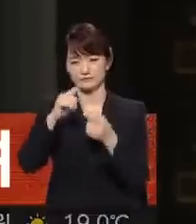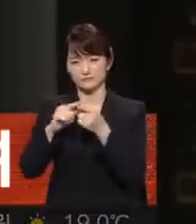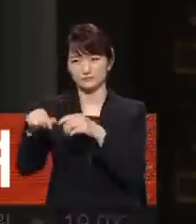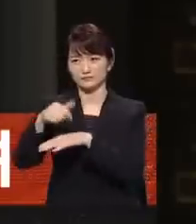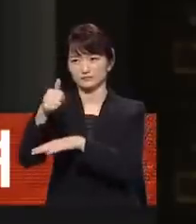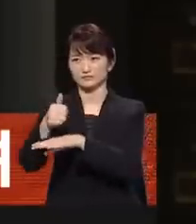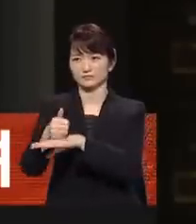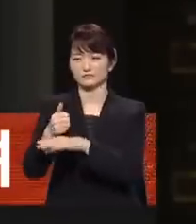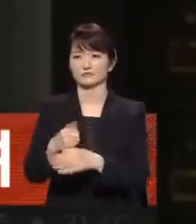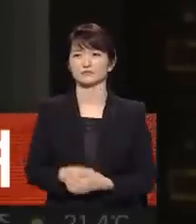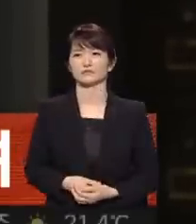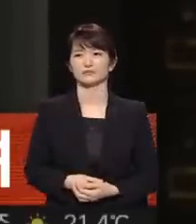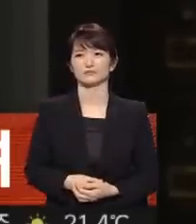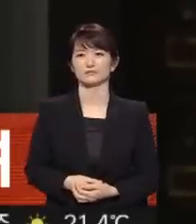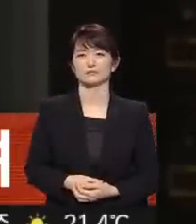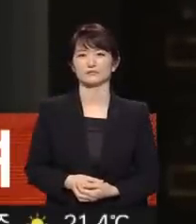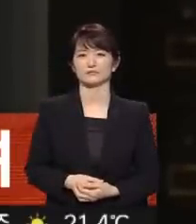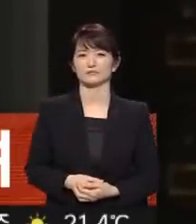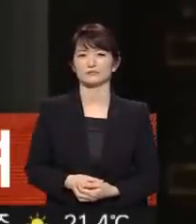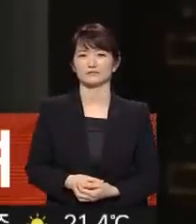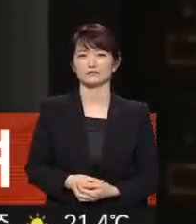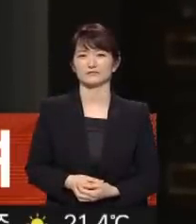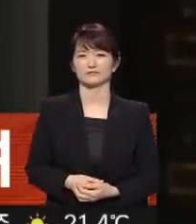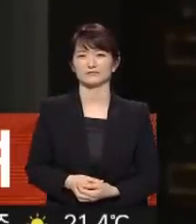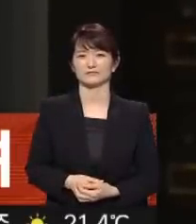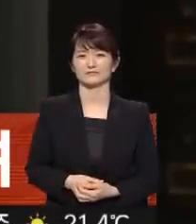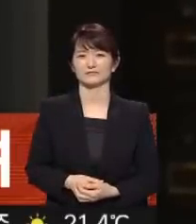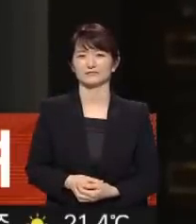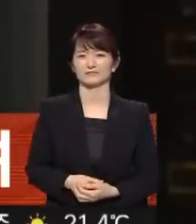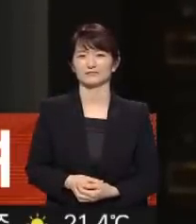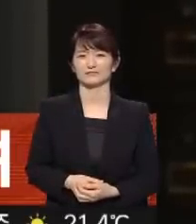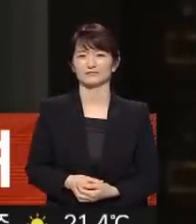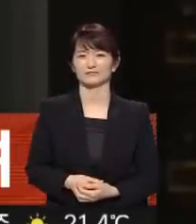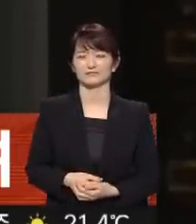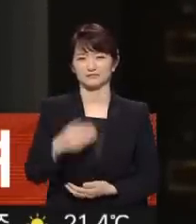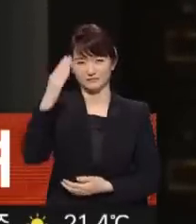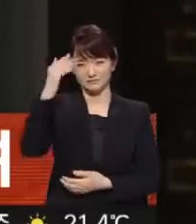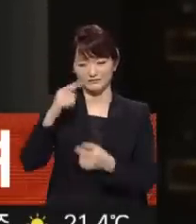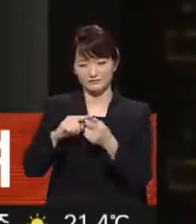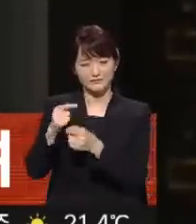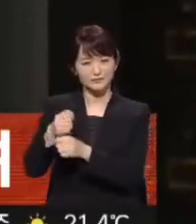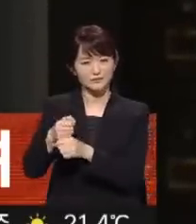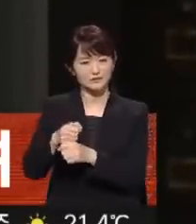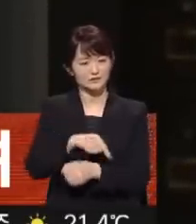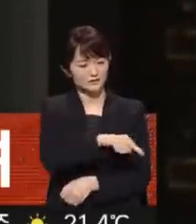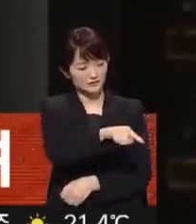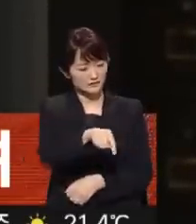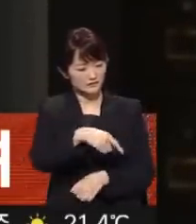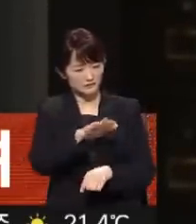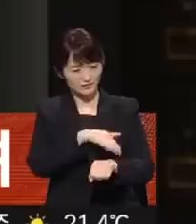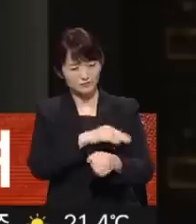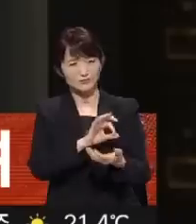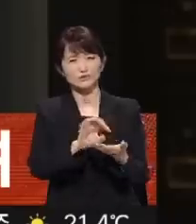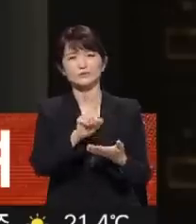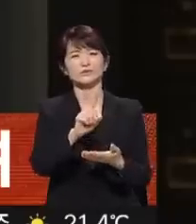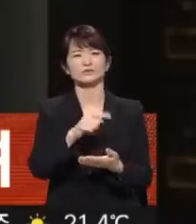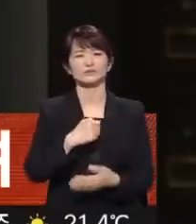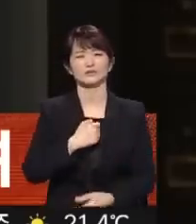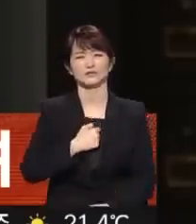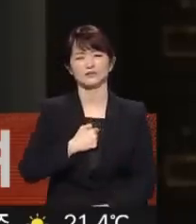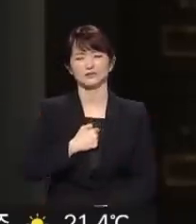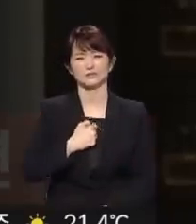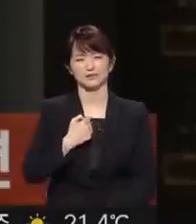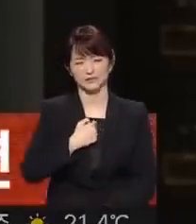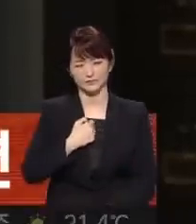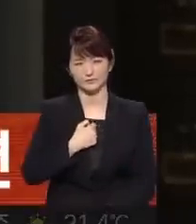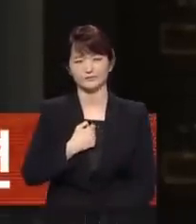서로 사맛디 아니야 해가지고 이걸 딱 만들었는데, 얘네들이 이렇게 쓰고 있으니까 얼마나 원통하시겠어요. 자, 이 기자. 근데 아까 이제